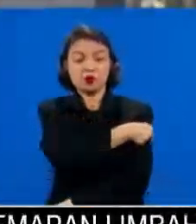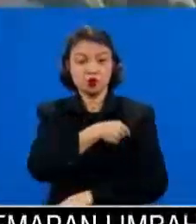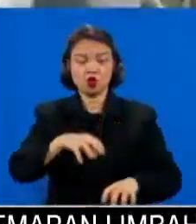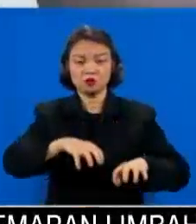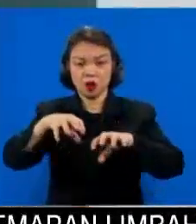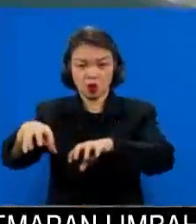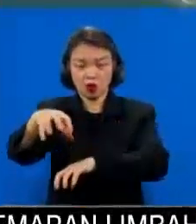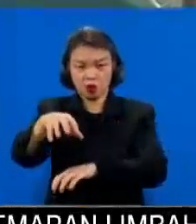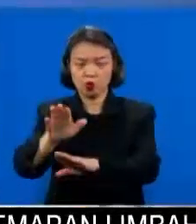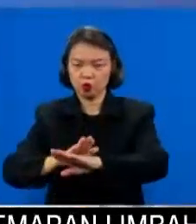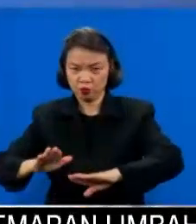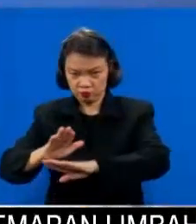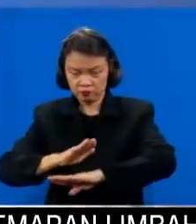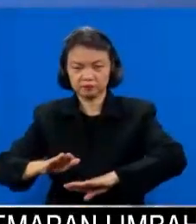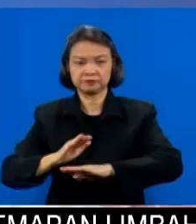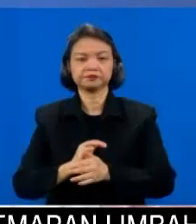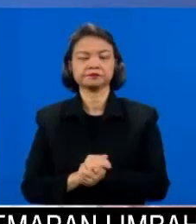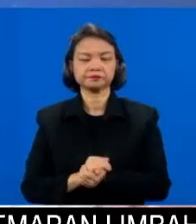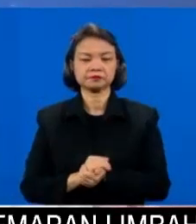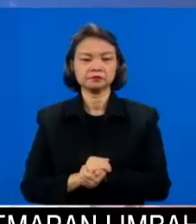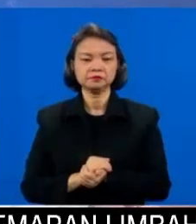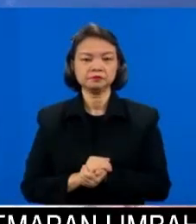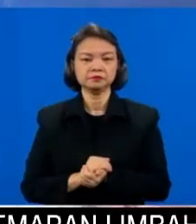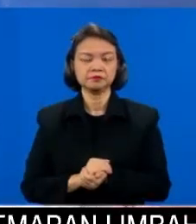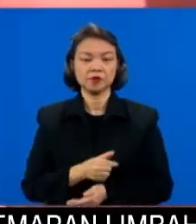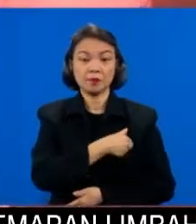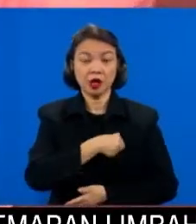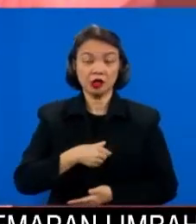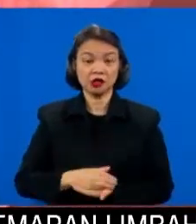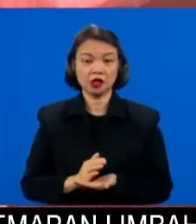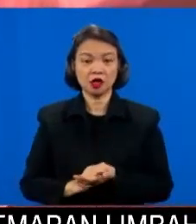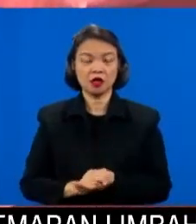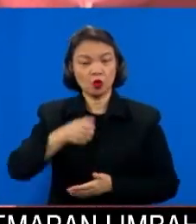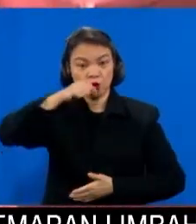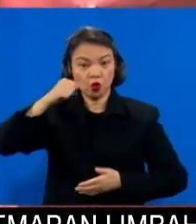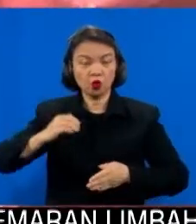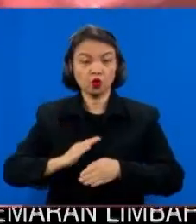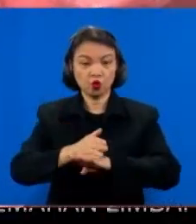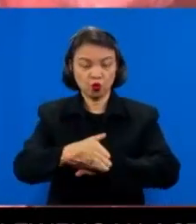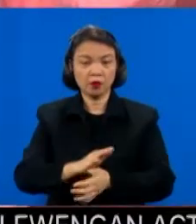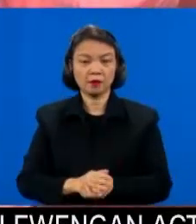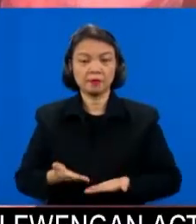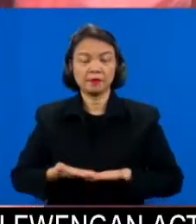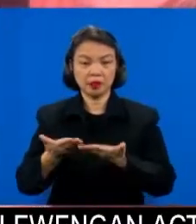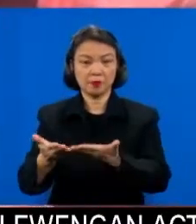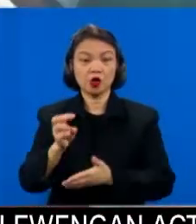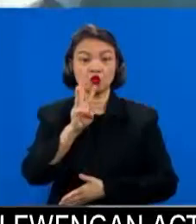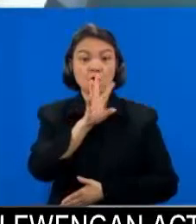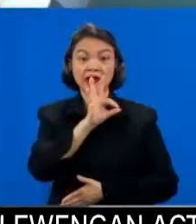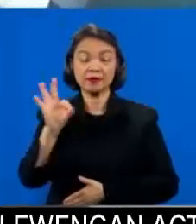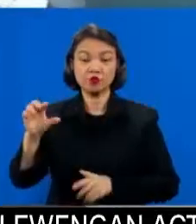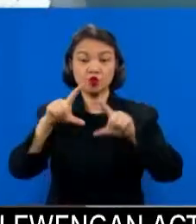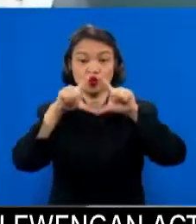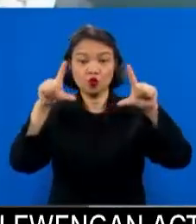ke tempat perawatan. Sementara itu, panitia kurban sendiri menyiapkan setidaknya 2.000 kupon untuk dibagikan